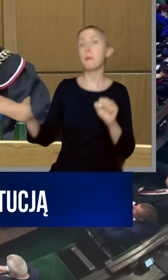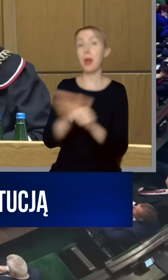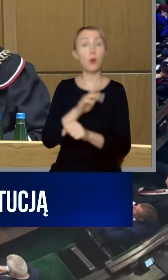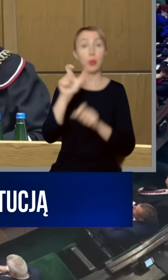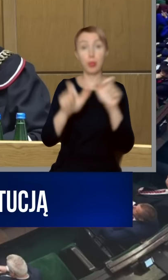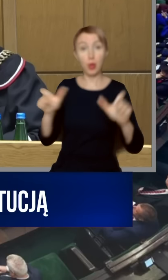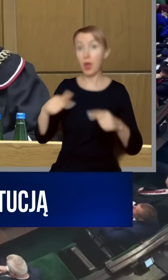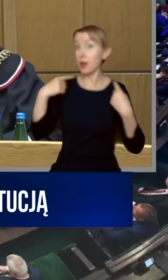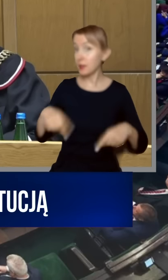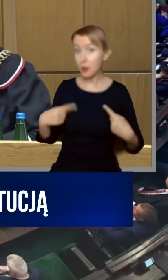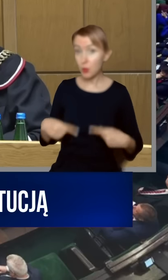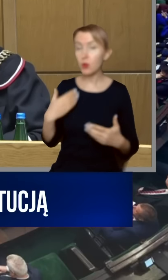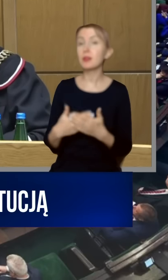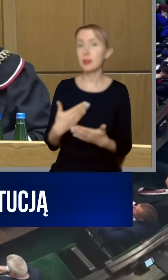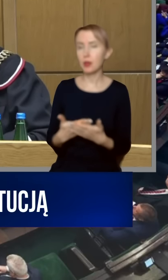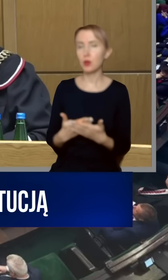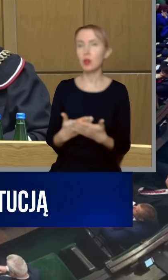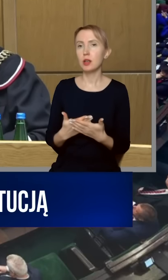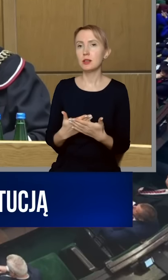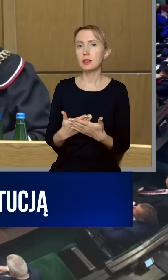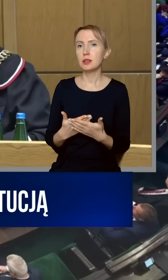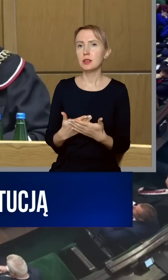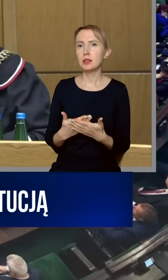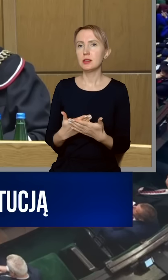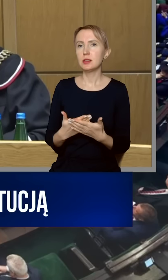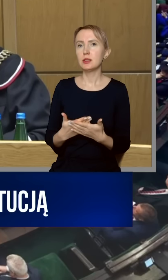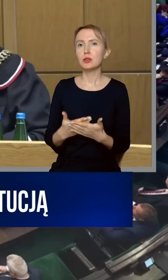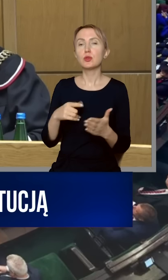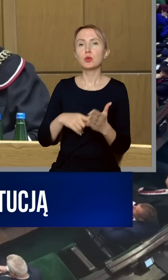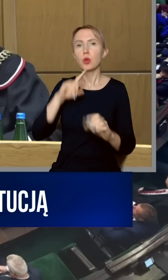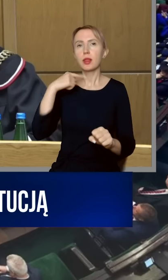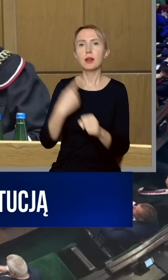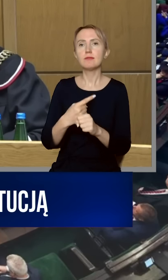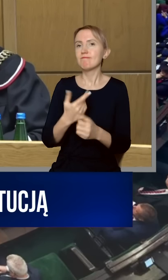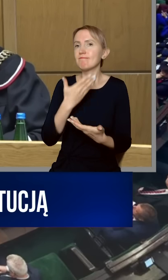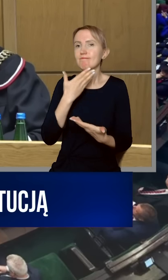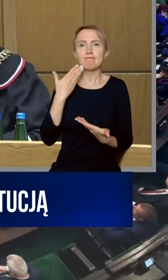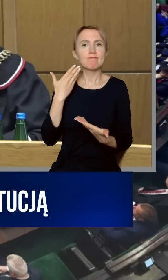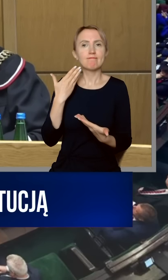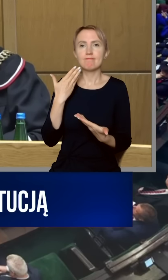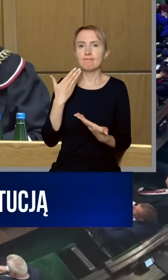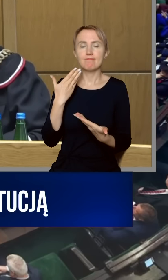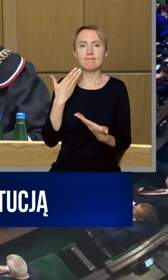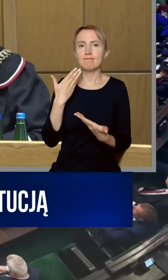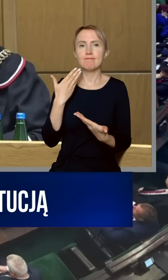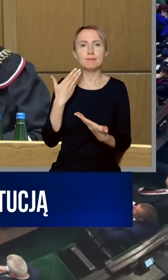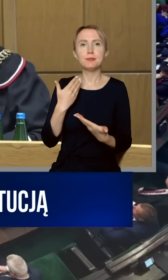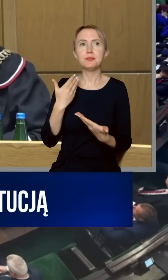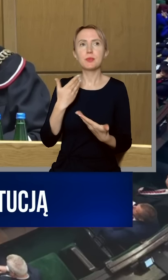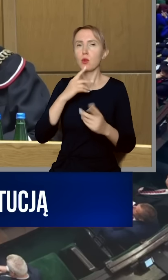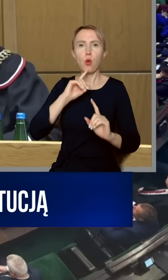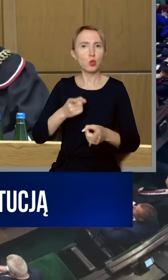pełnego składu nie było, w związku z czym no to rozstrzygnięcie no nie ma przymiotu waloru